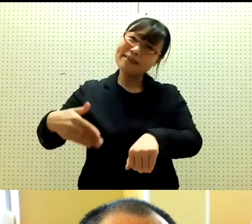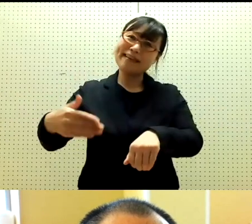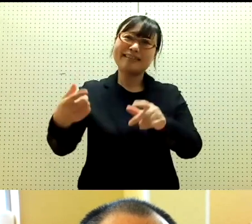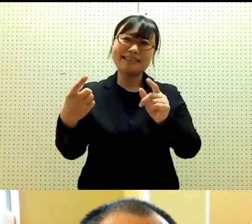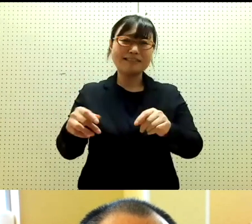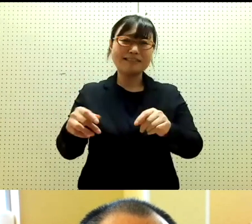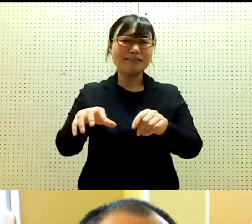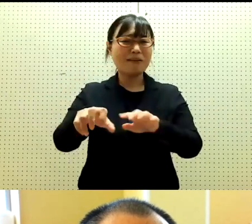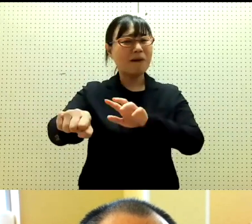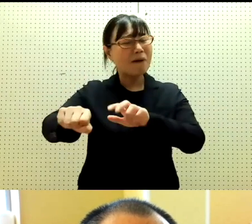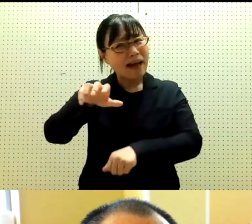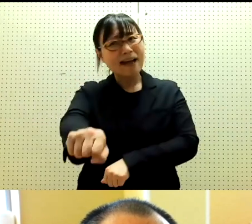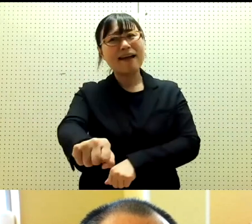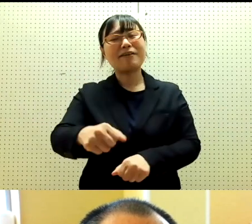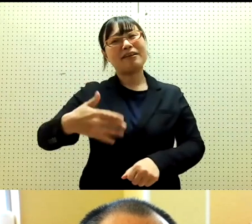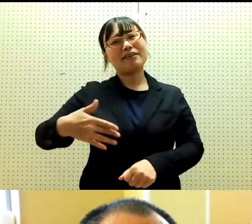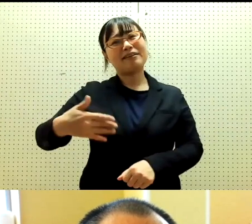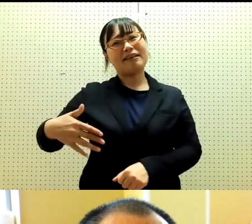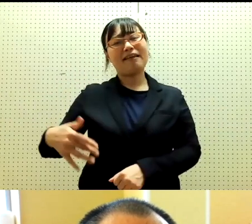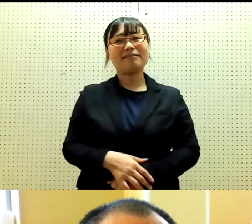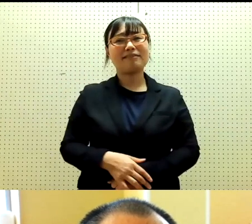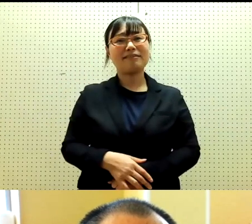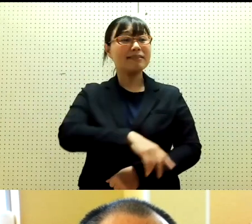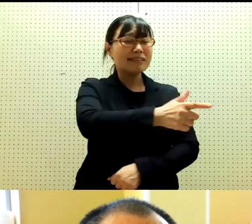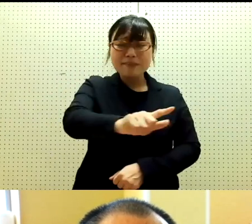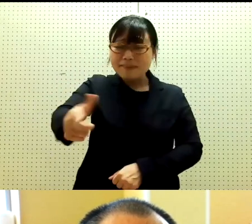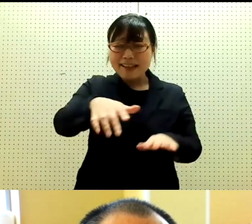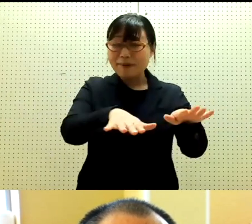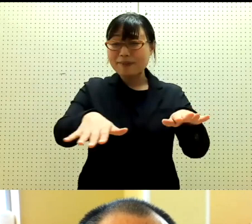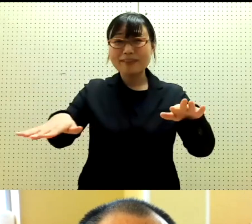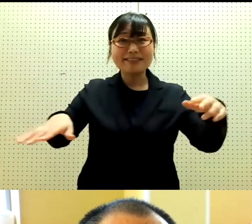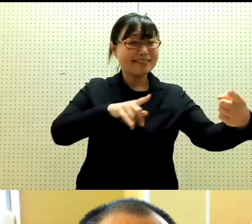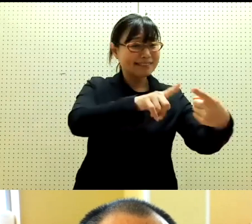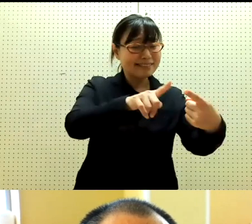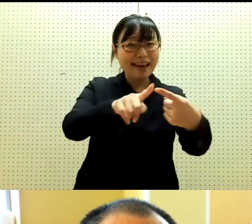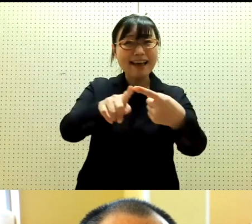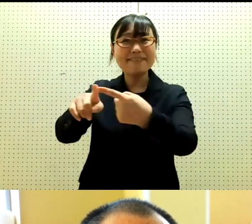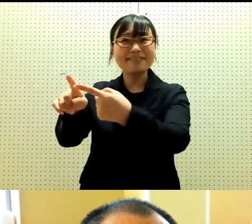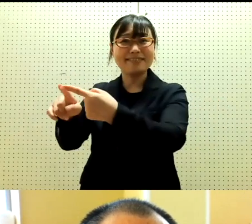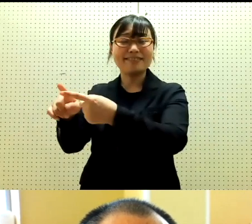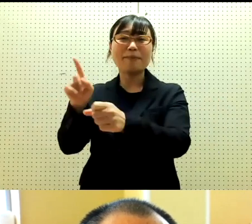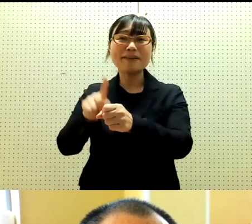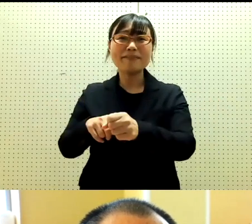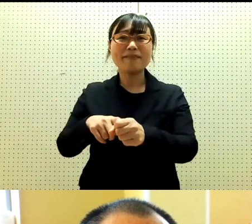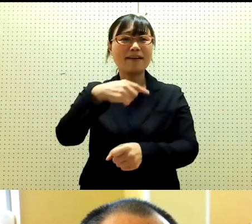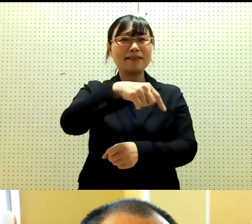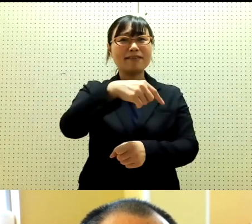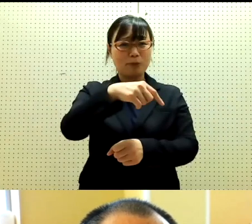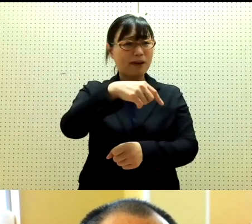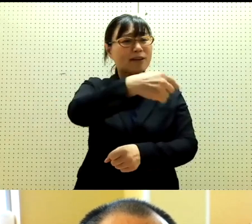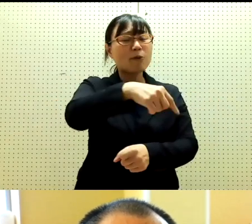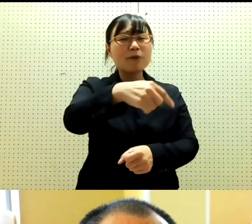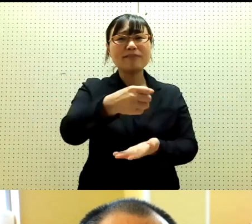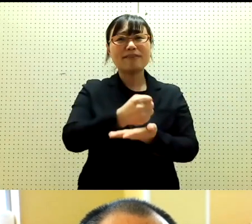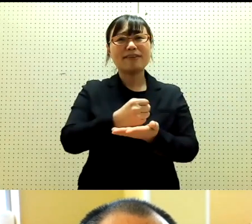ふうに思うんです。もう多様な子どもたちのニーズに応えるには本当にたくさんの教育機会を与えたい、それが多ければ